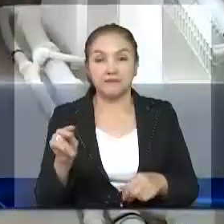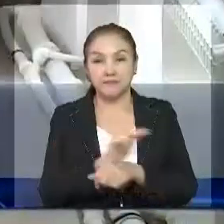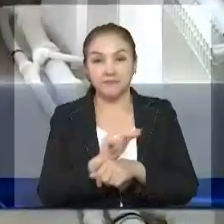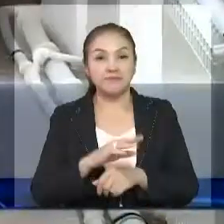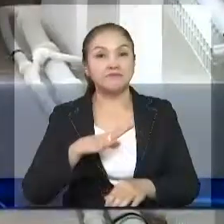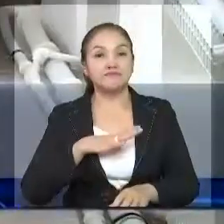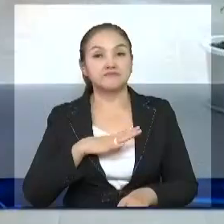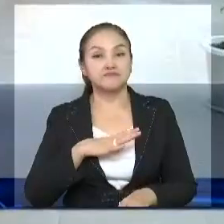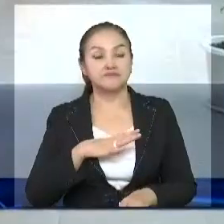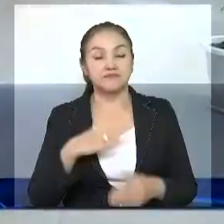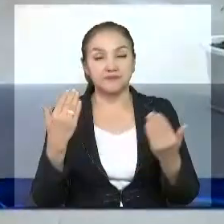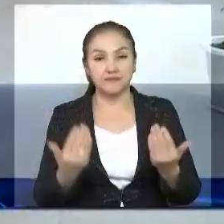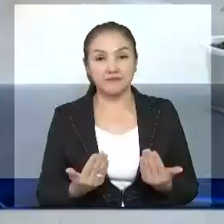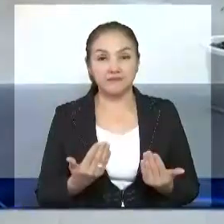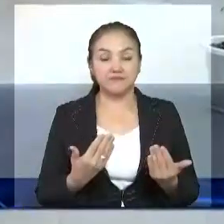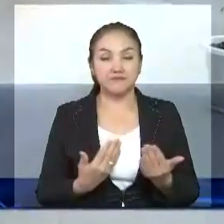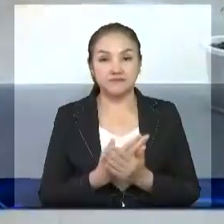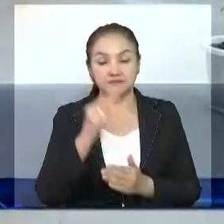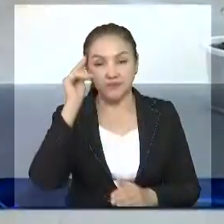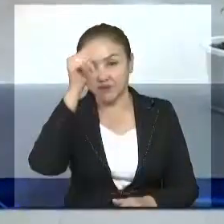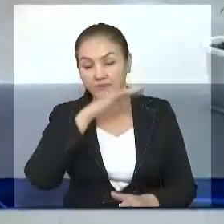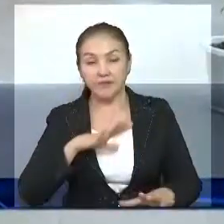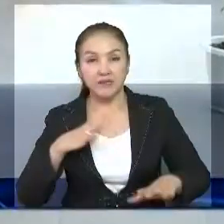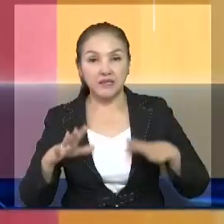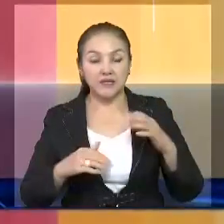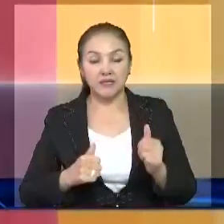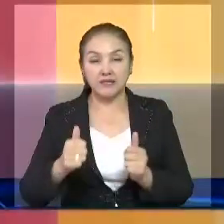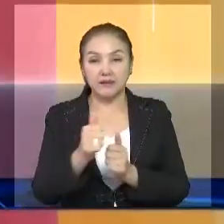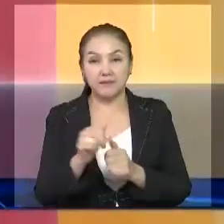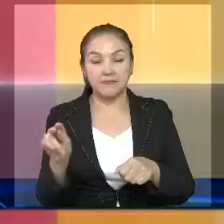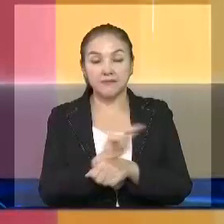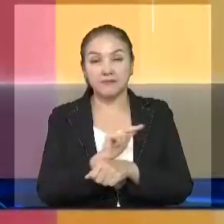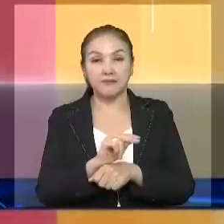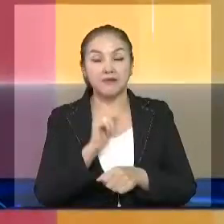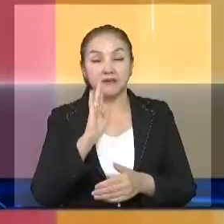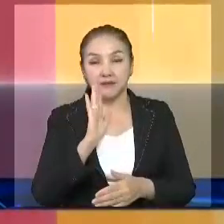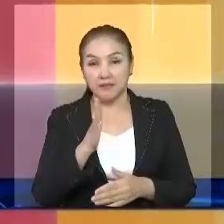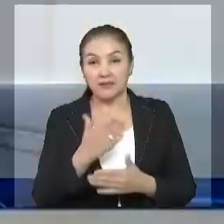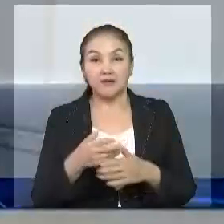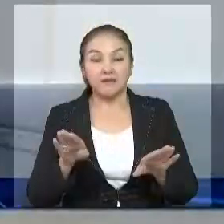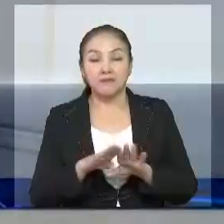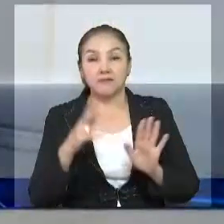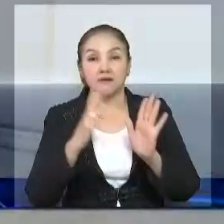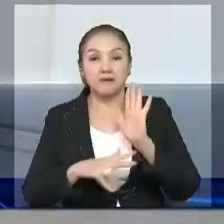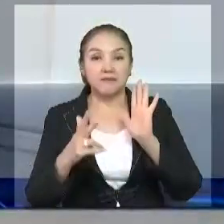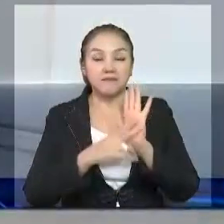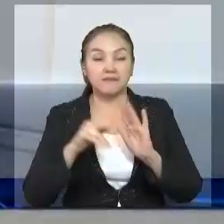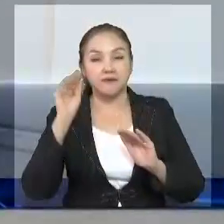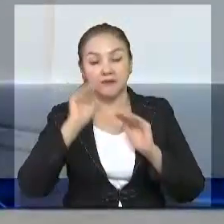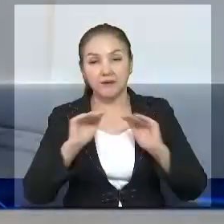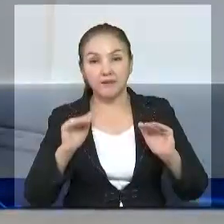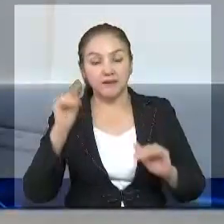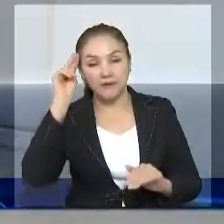жұмыстары жүргізілді. Қазіргі жаңа оқу жылына дайындық ағымдағы жөндеу жұмыстары жүріп жатыр. Мұнда 88 оқушы білім